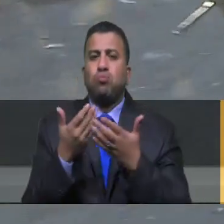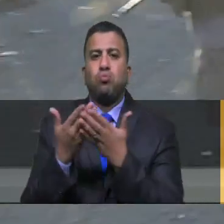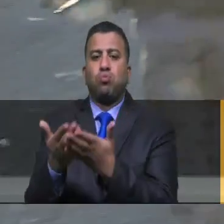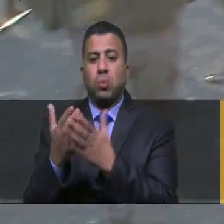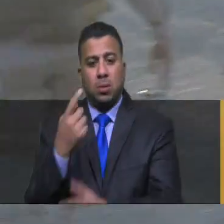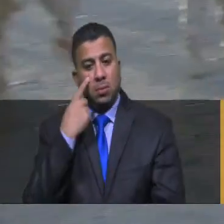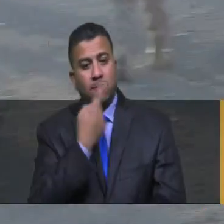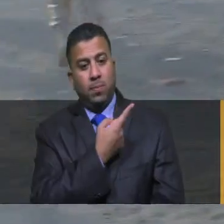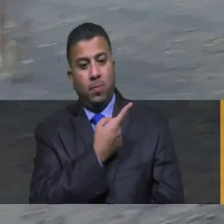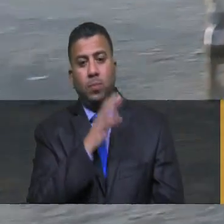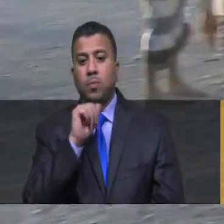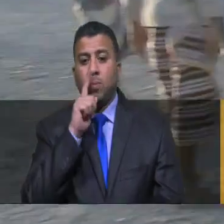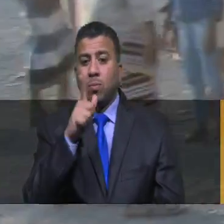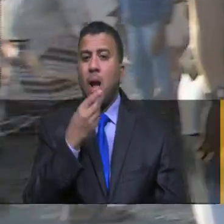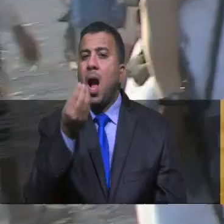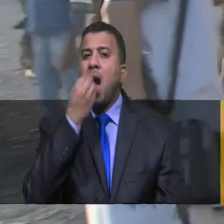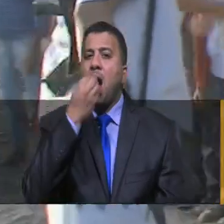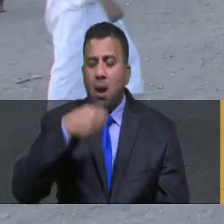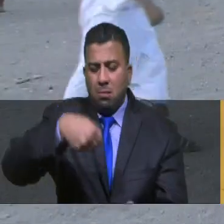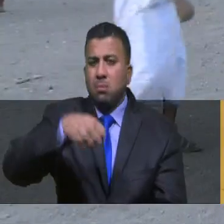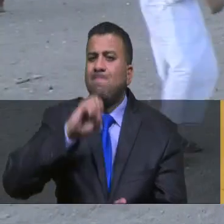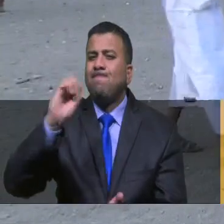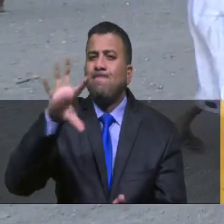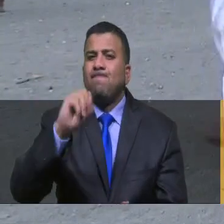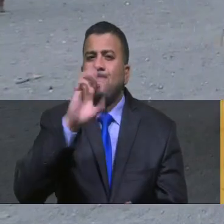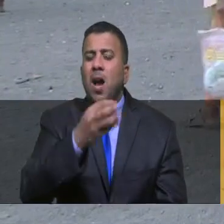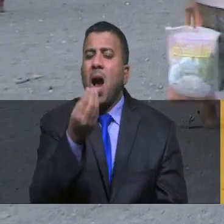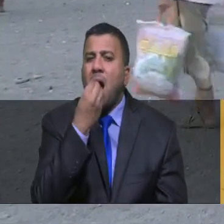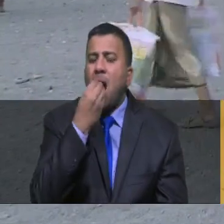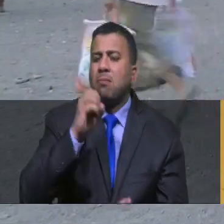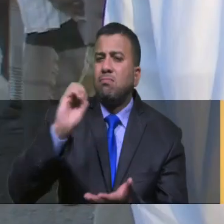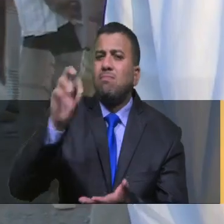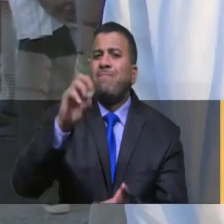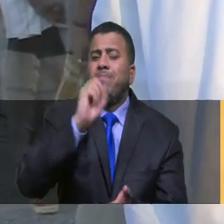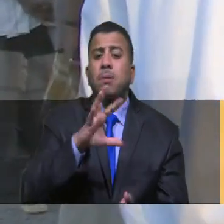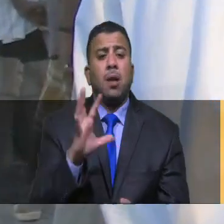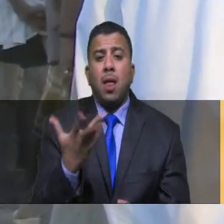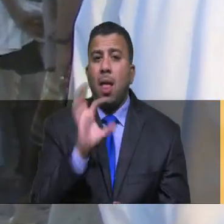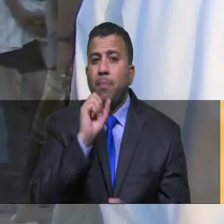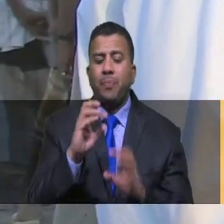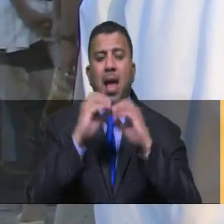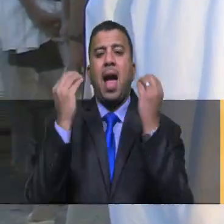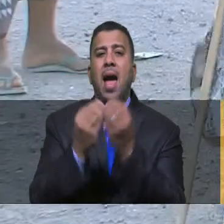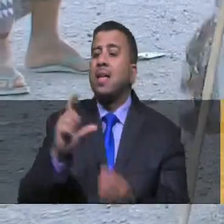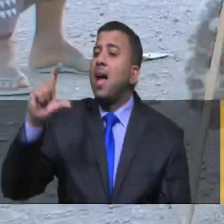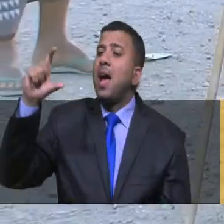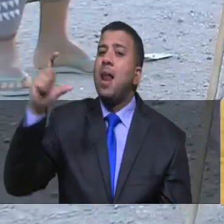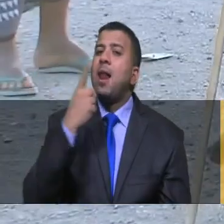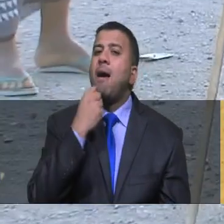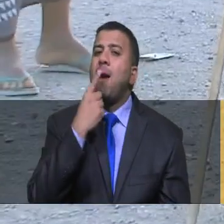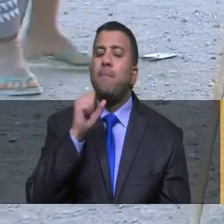ما تجسد في رفع وتيرة توزيع المواد الإغاثية والغذائية التي تقوم عليها هيئة الهلال الأحمر